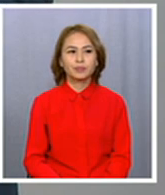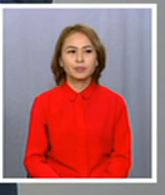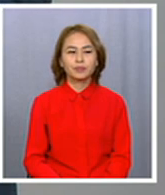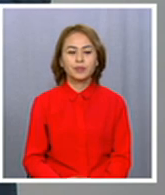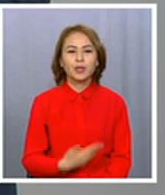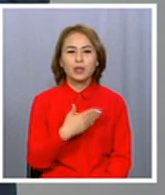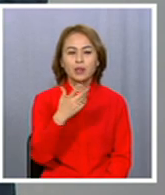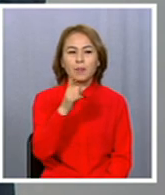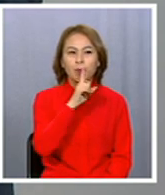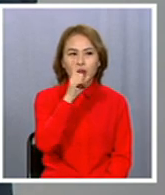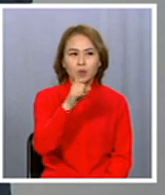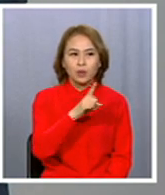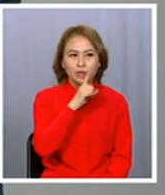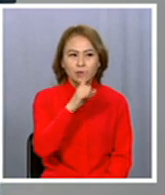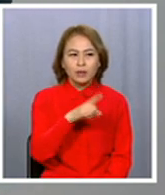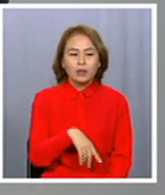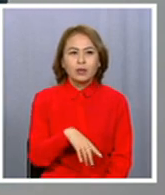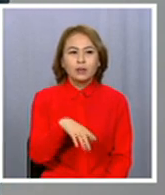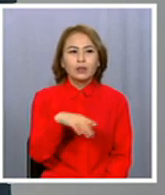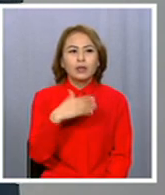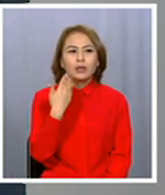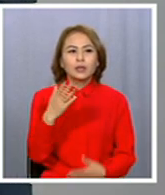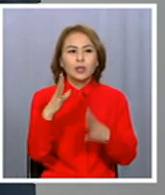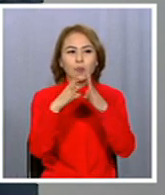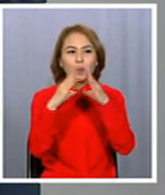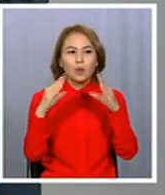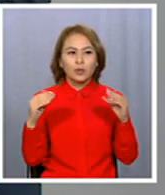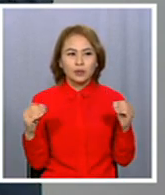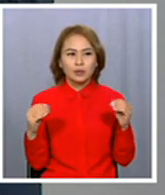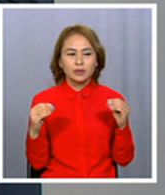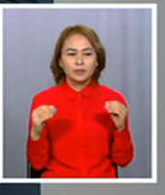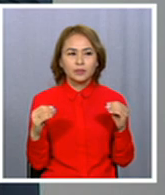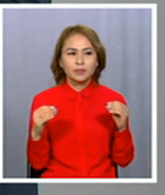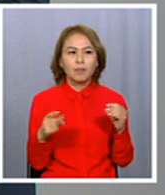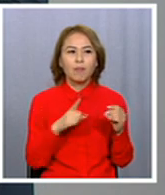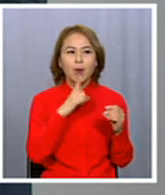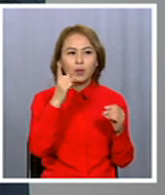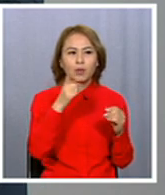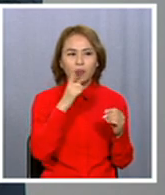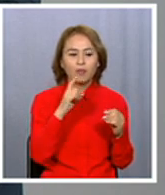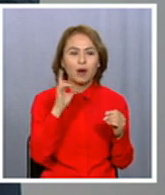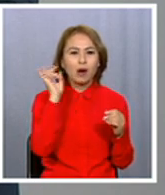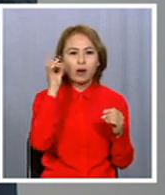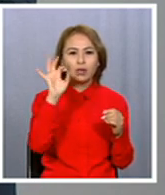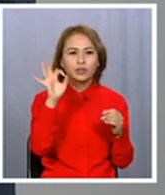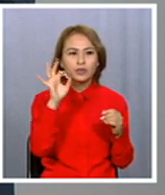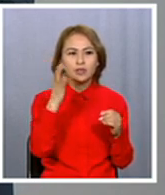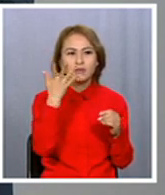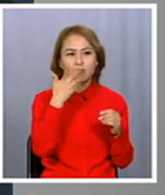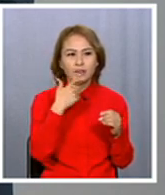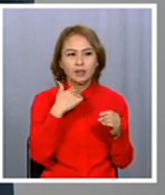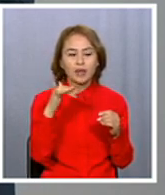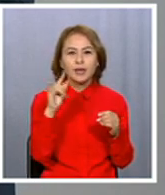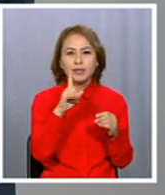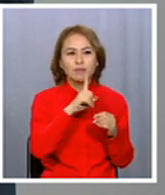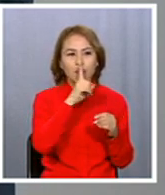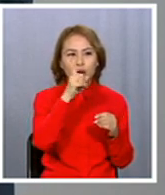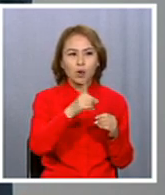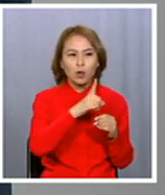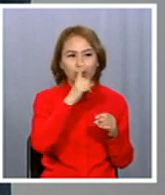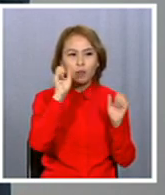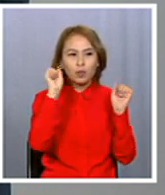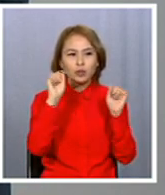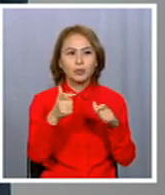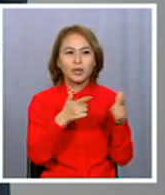Это морковь. Она треугольная. Морковь оранжевого цвета. Из